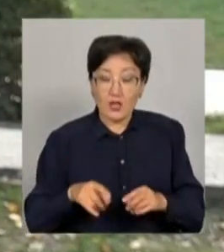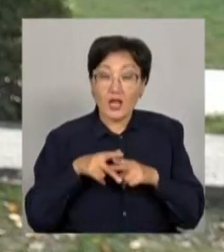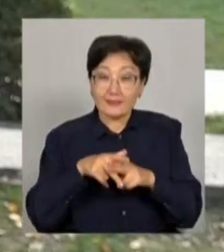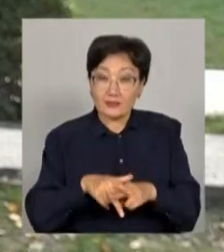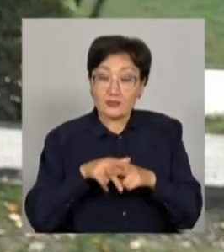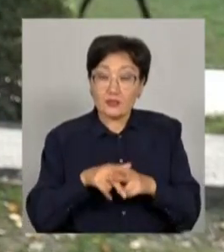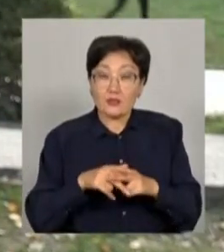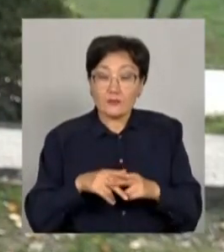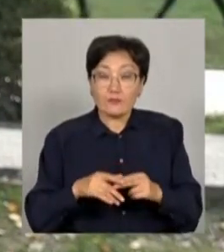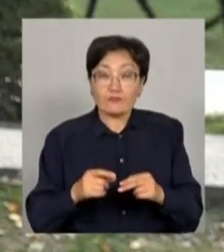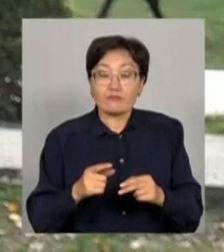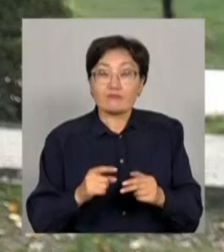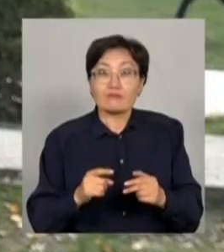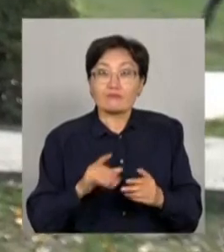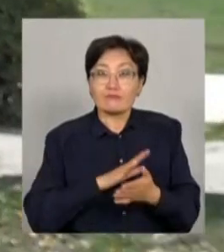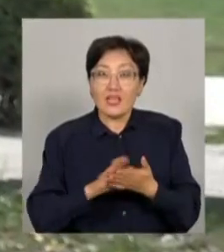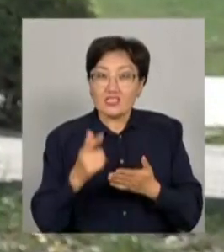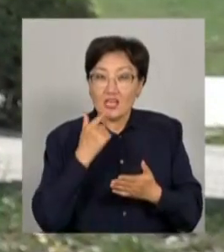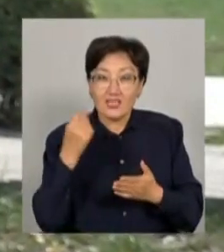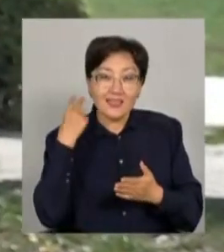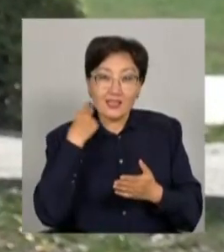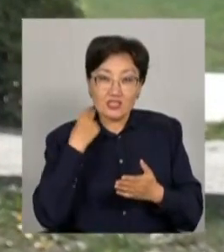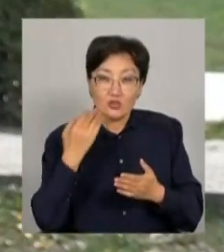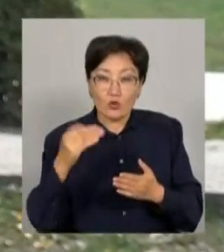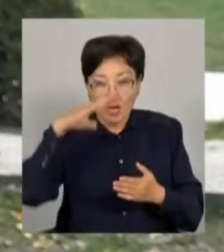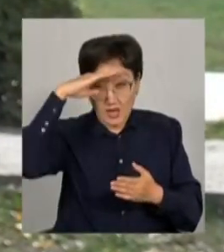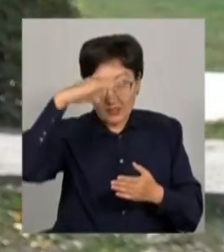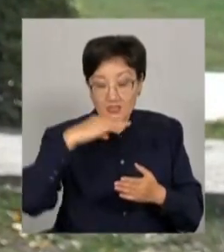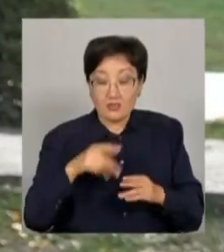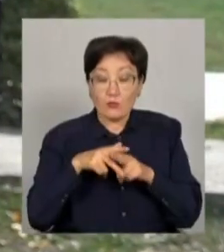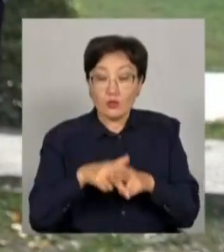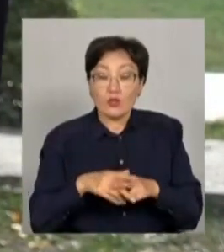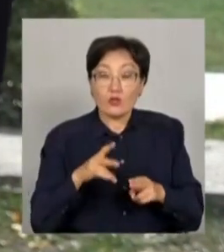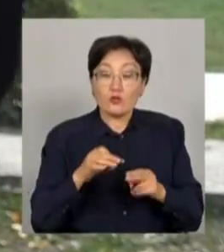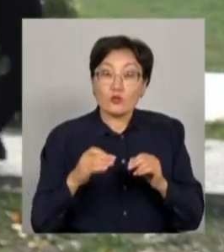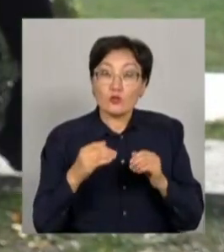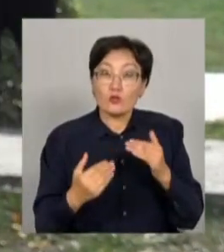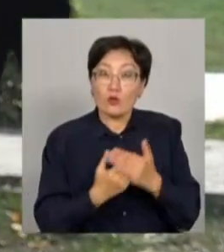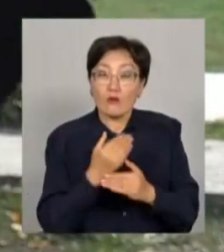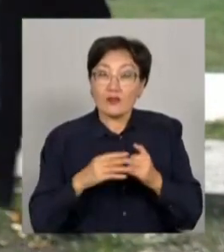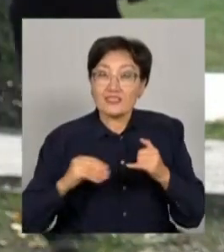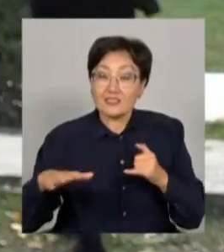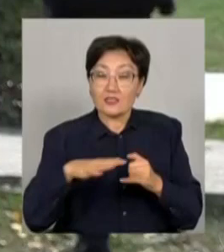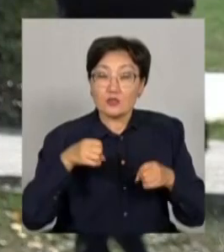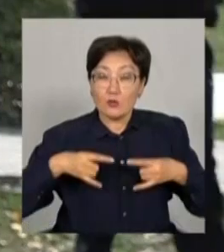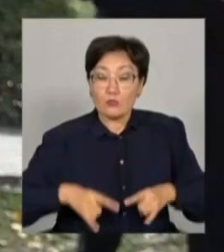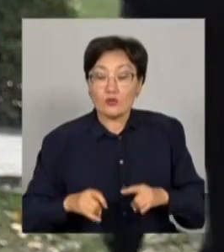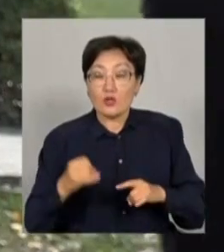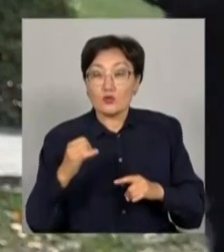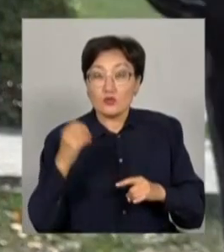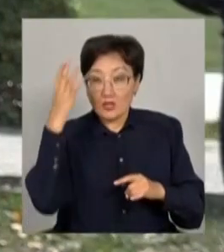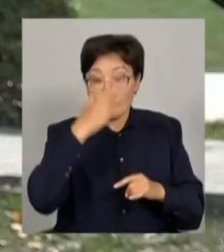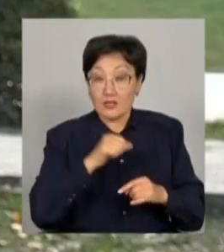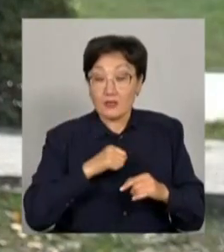Биыл Тазақанда ағылшын. Оның әкесі Новая Зеландияда туылған, Австралияда шапқан, Южный Африкада мен алып